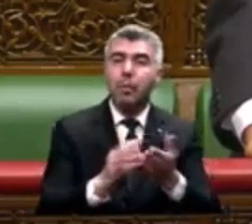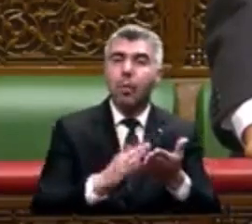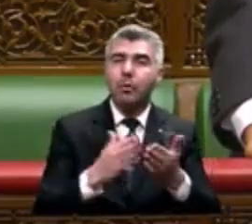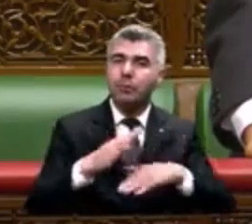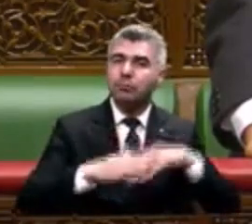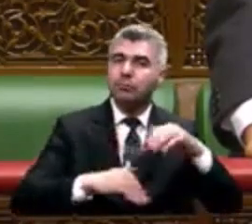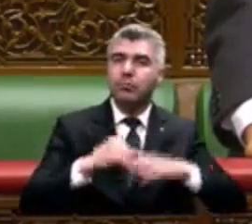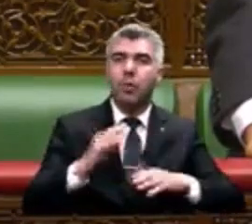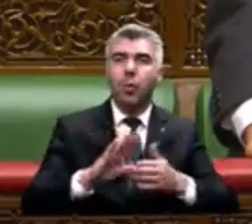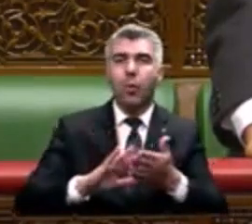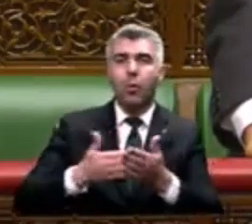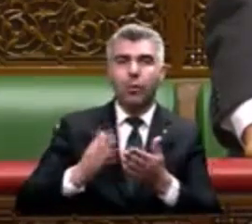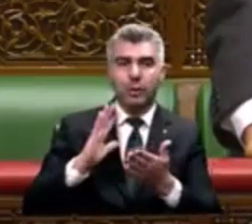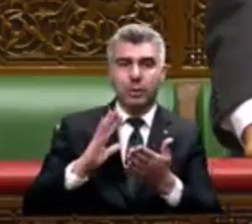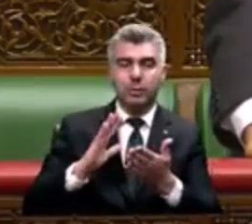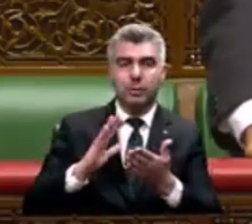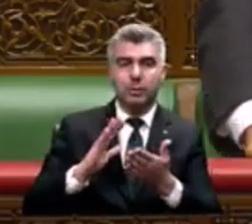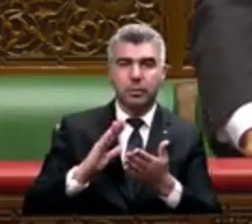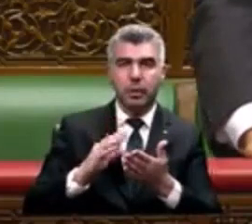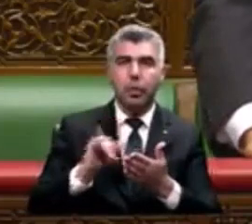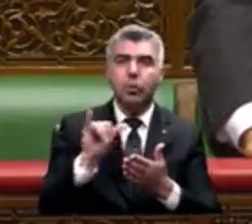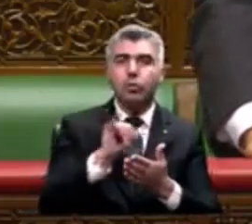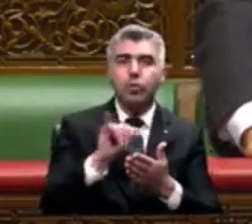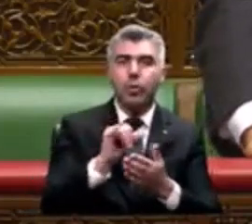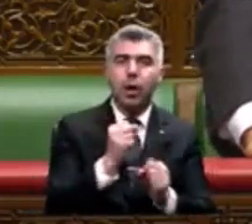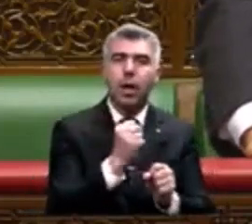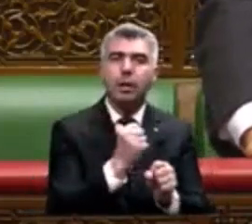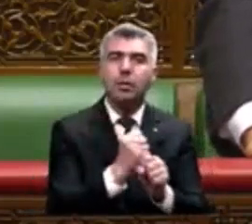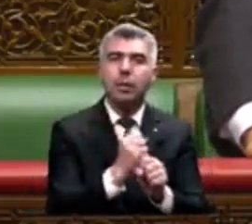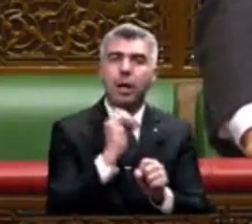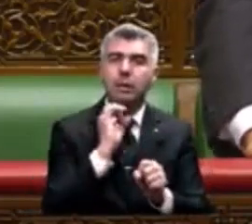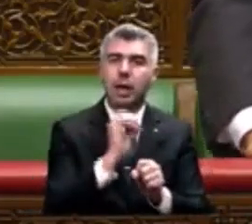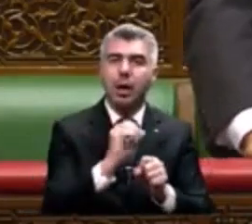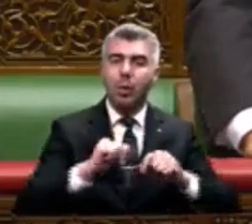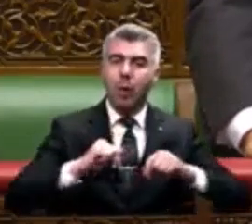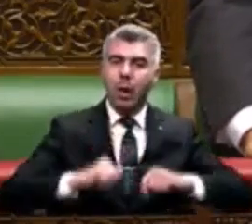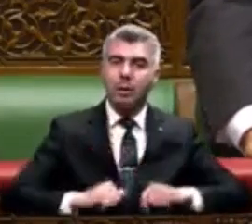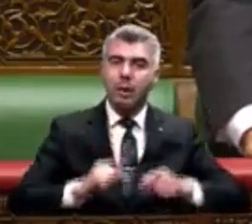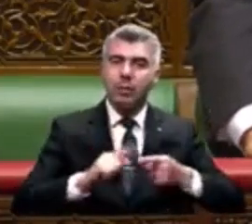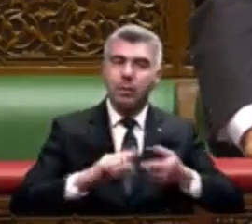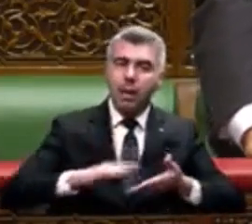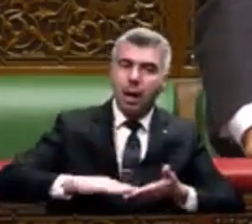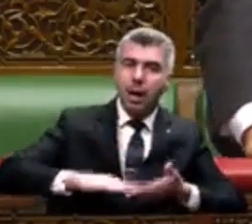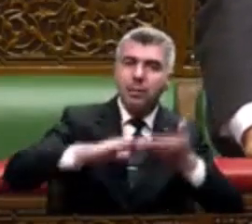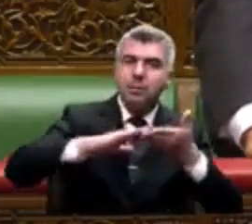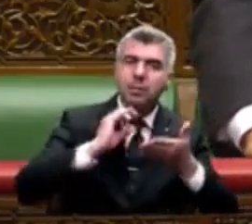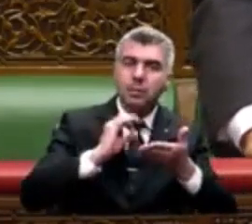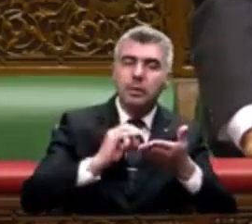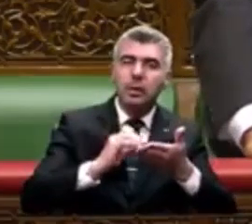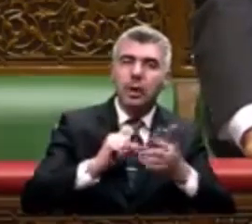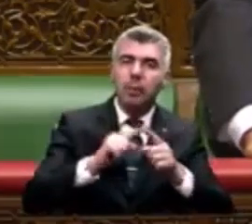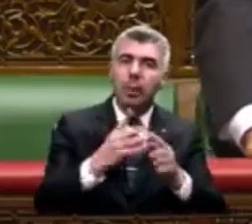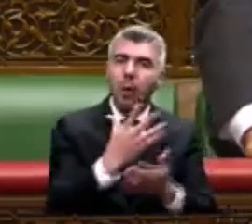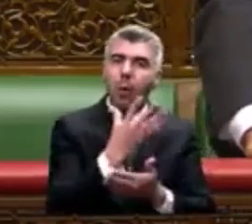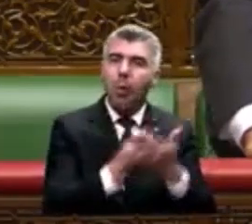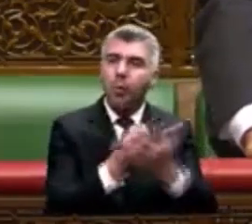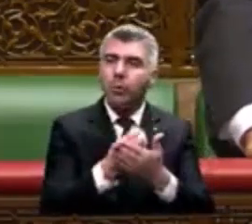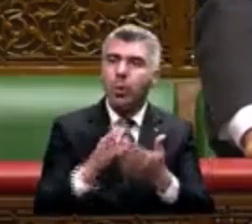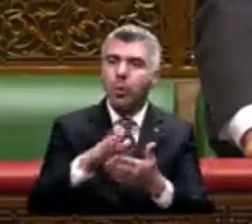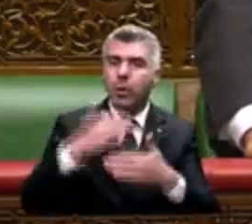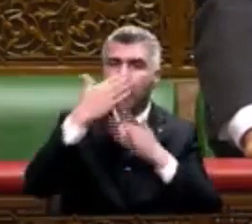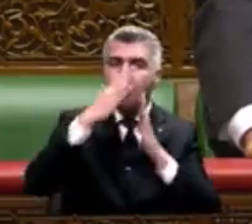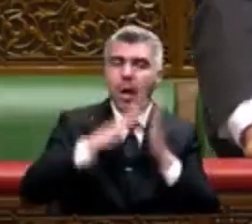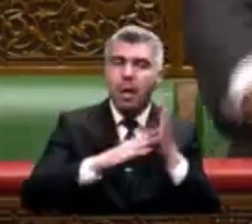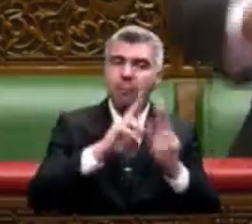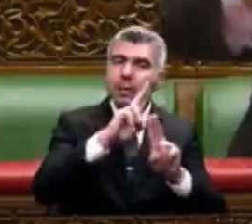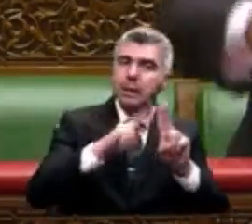تقريبا. نسائلكم السيد الوزير، اش غديروا باش ترفعوا الاحتقان وباش ولاد المغاربه يقراوا؟ نتمنوا لقوا